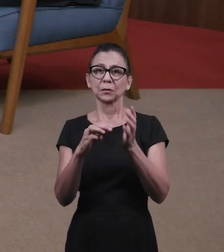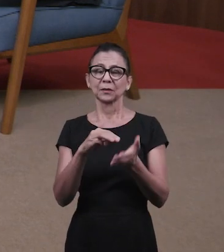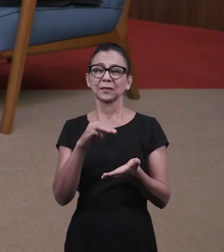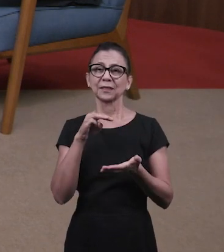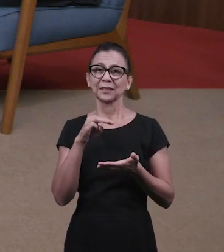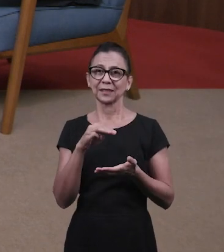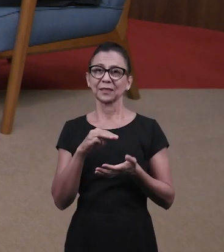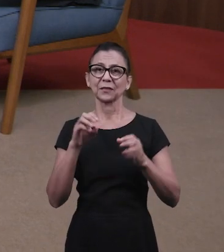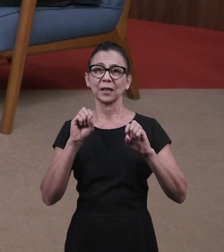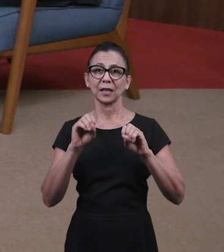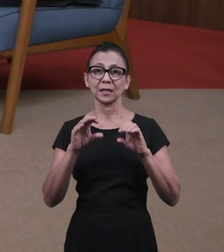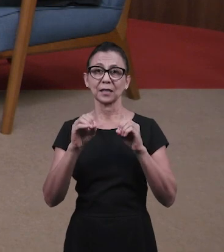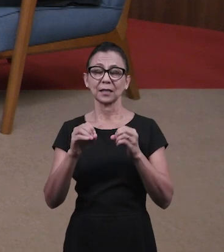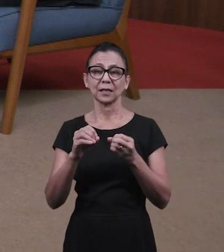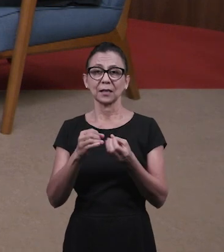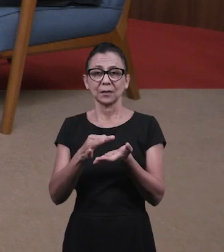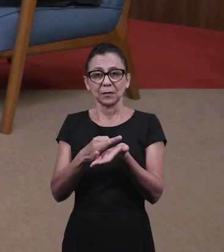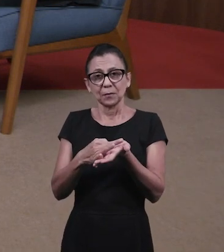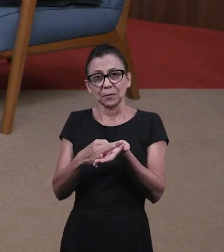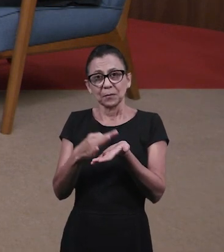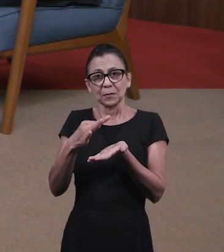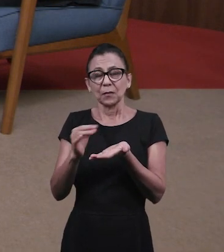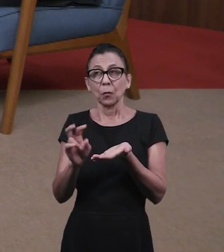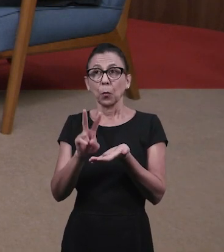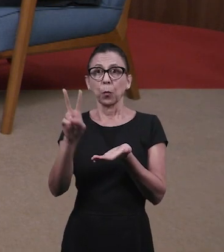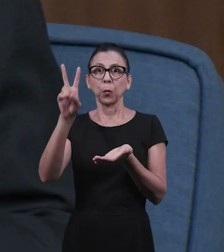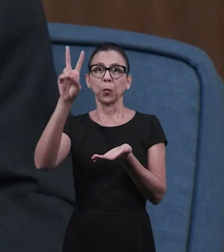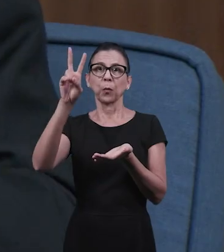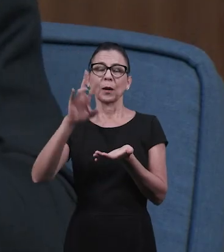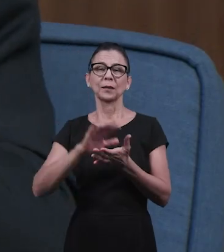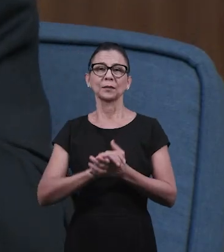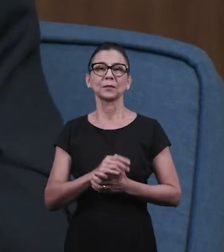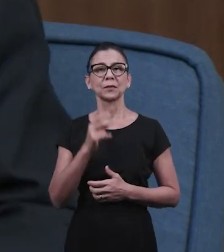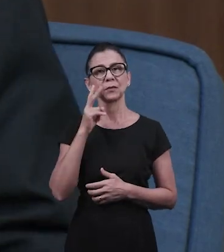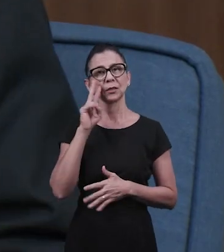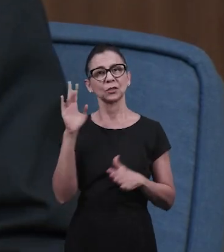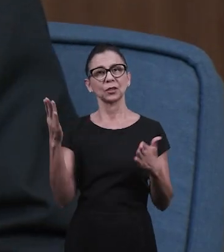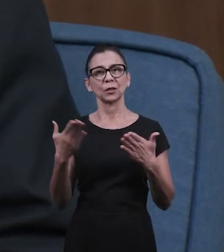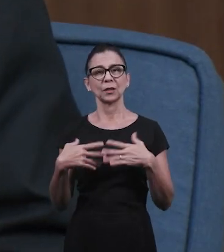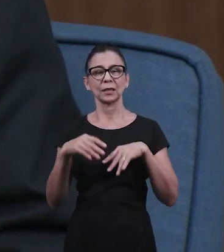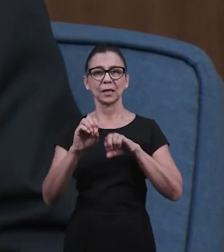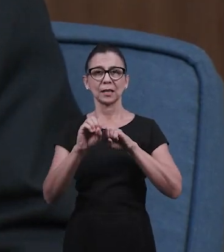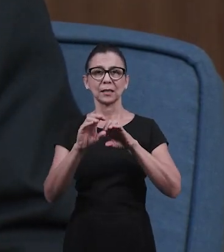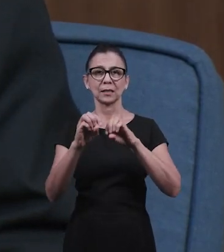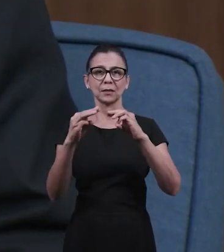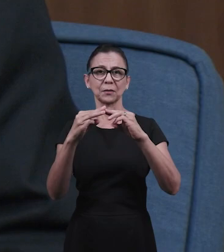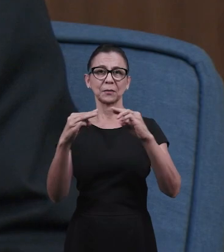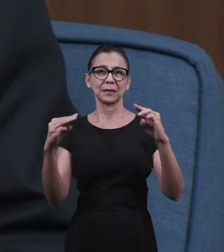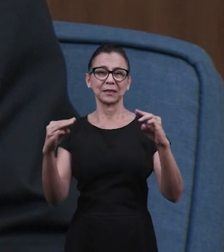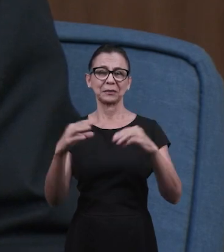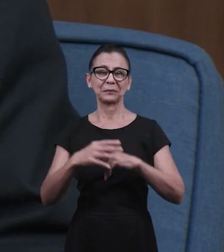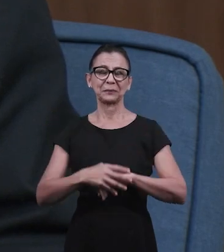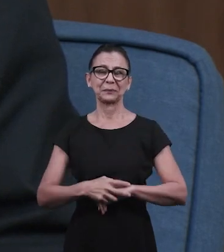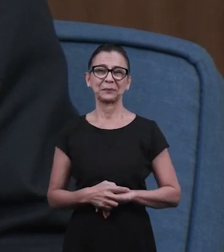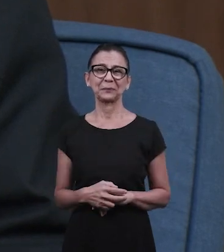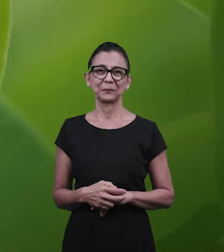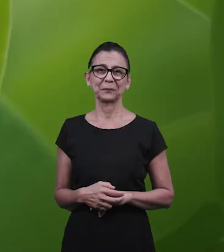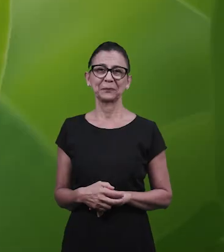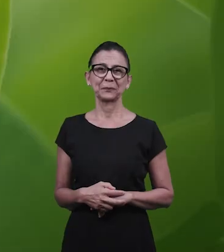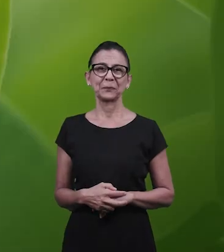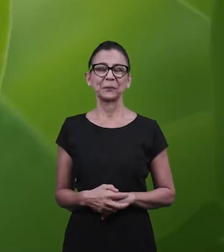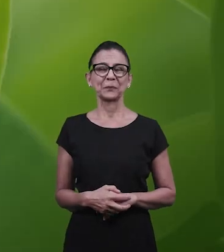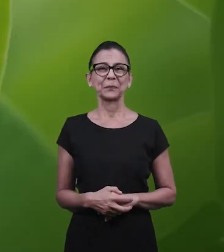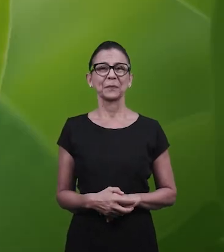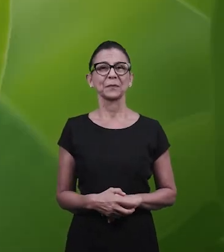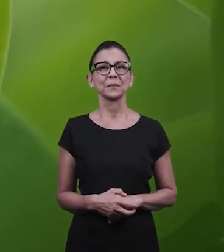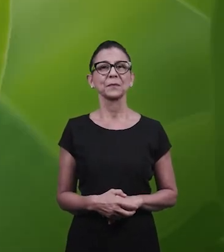du royaume, va nous parler sur la perle de grand prix. Assistez maintenant le volet Les sons du Manaïm.